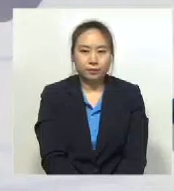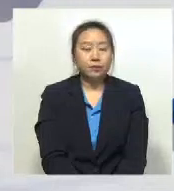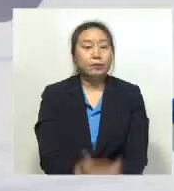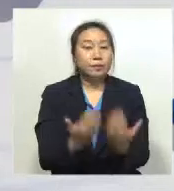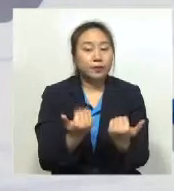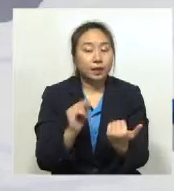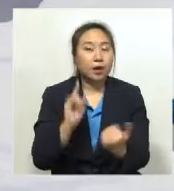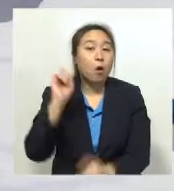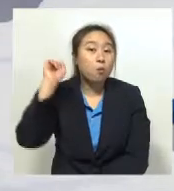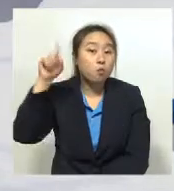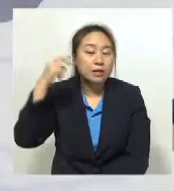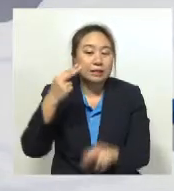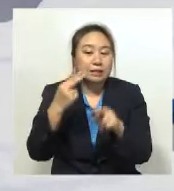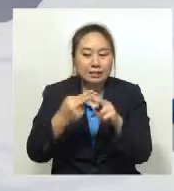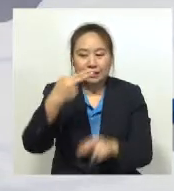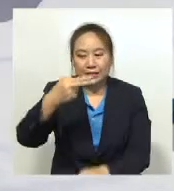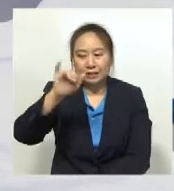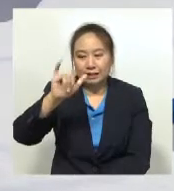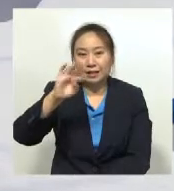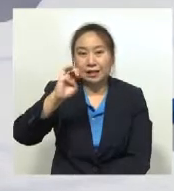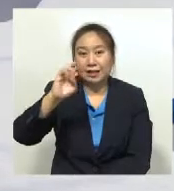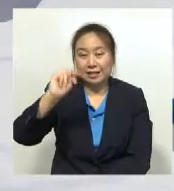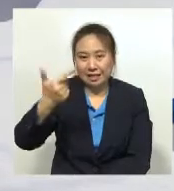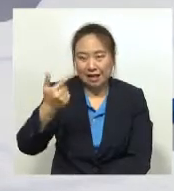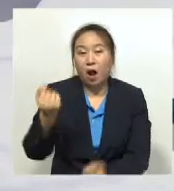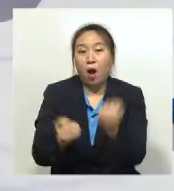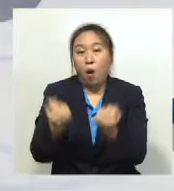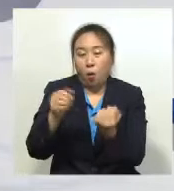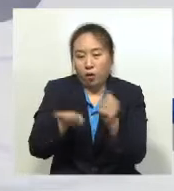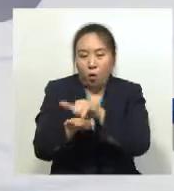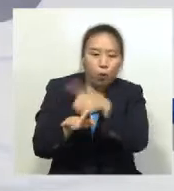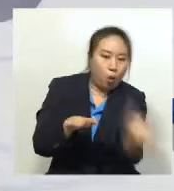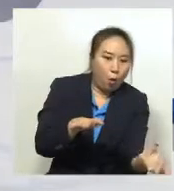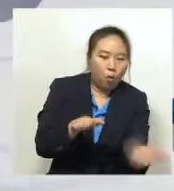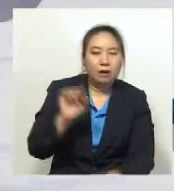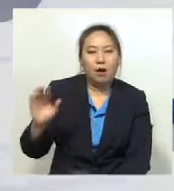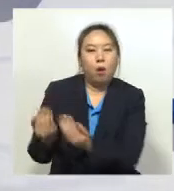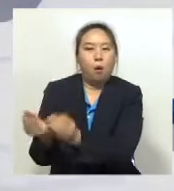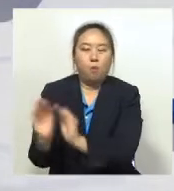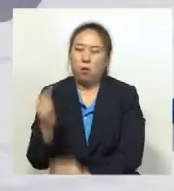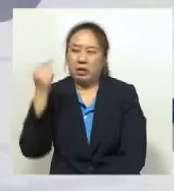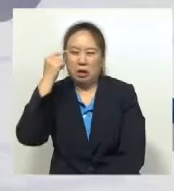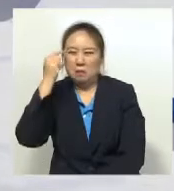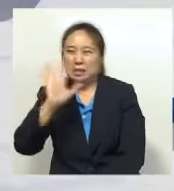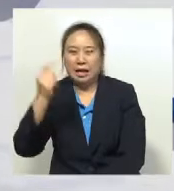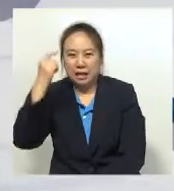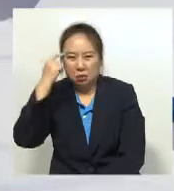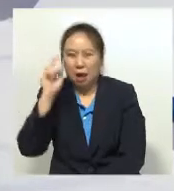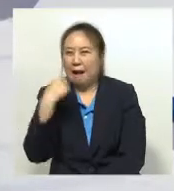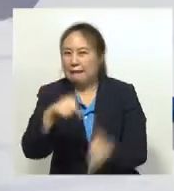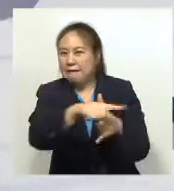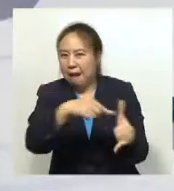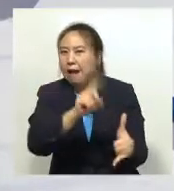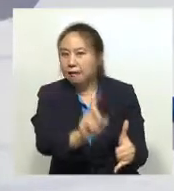มากันที่คดีน้องหญิงตกรถเทรเวลเลอร์นะคะซึ่งญาติเชื่อว่าถูกฆาตกรรมเนี่ยวันนี้ทางครอบครัวได้เคลื่อนศพของน้องหญิงขอความเป็นธรรมหลังจากท